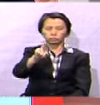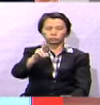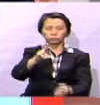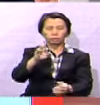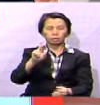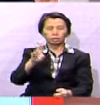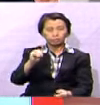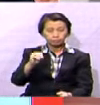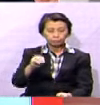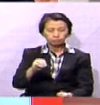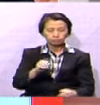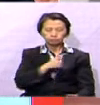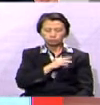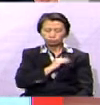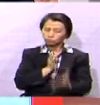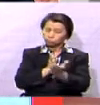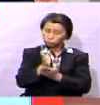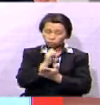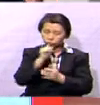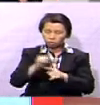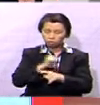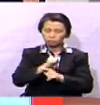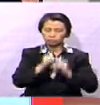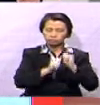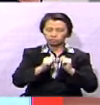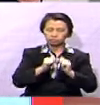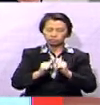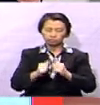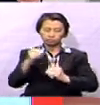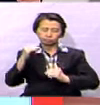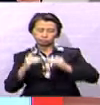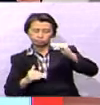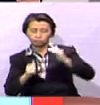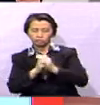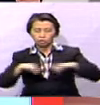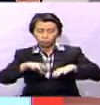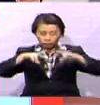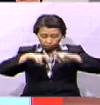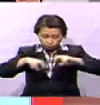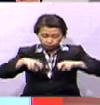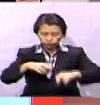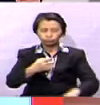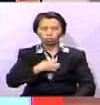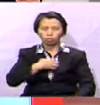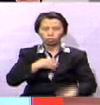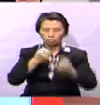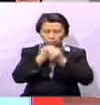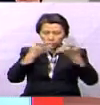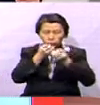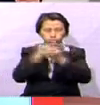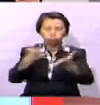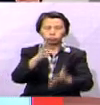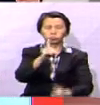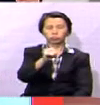Malah Kementerian juga bertindak telus dan tidak mengamalkan sikap berpihak dalam menjalankan siasatan terhadap aduan kebocoran maklumat